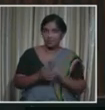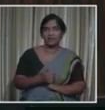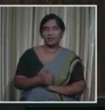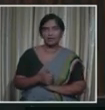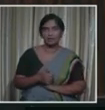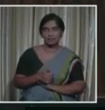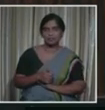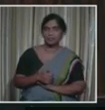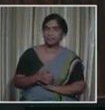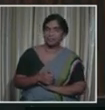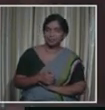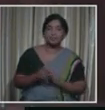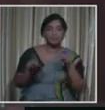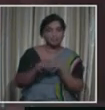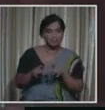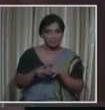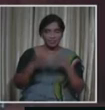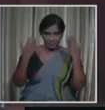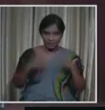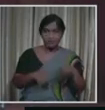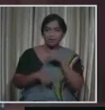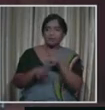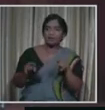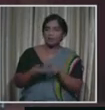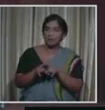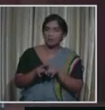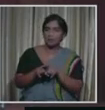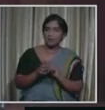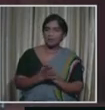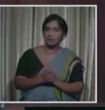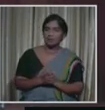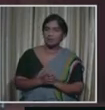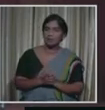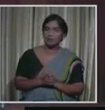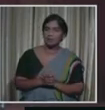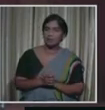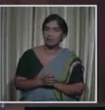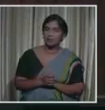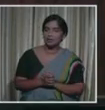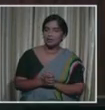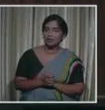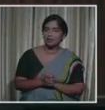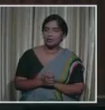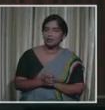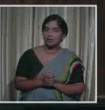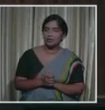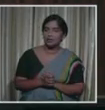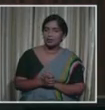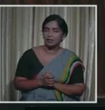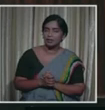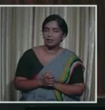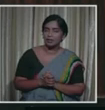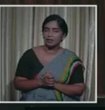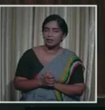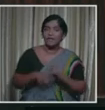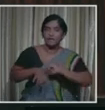hinna awasan karanna danne e nisa awasan karanna e nisa Laksan Giri alam itu ma? Binari turun dengan